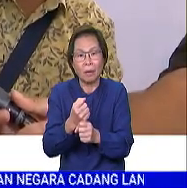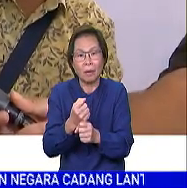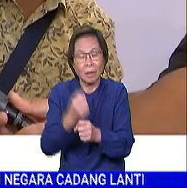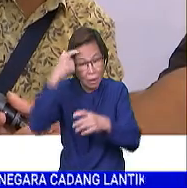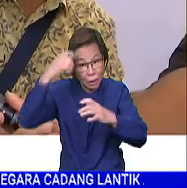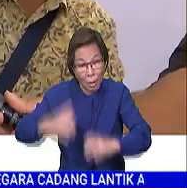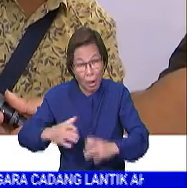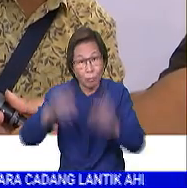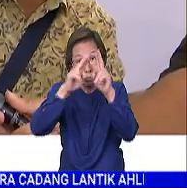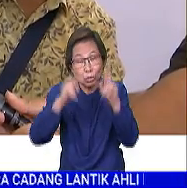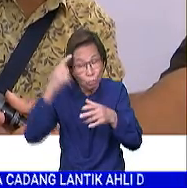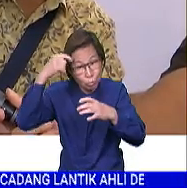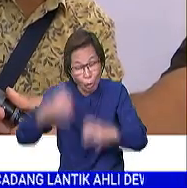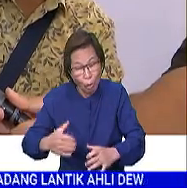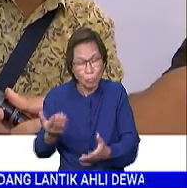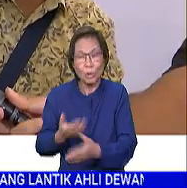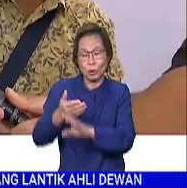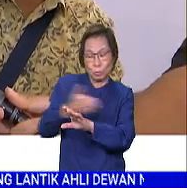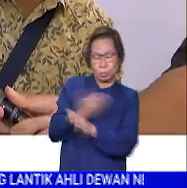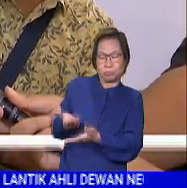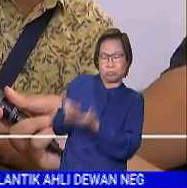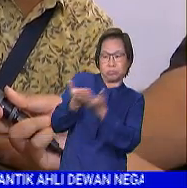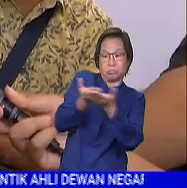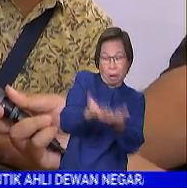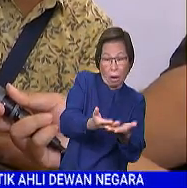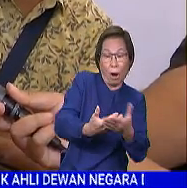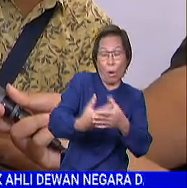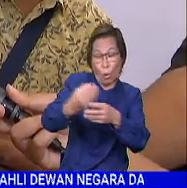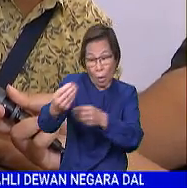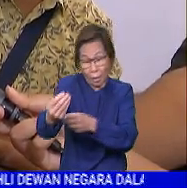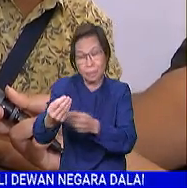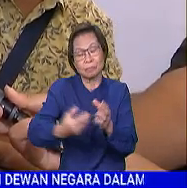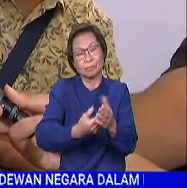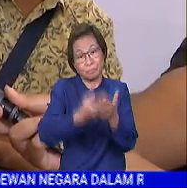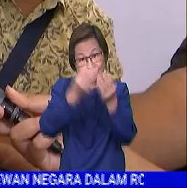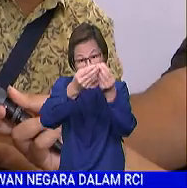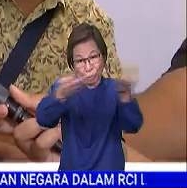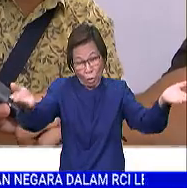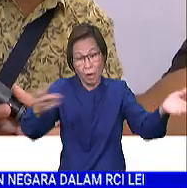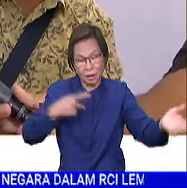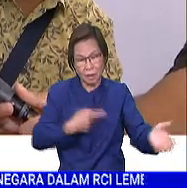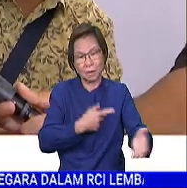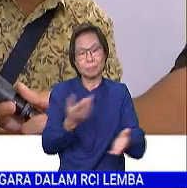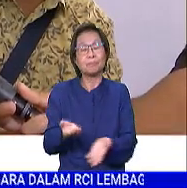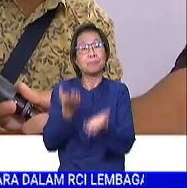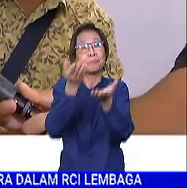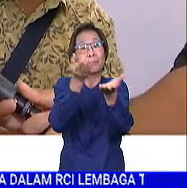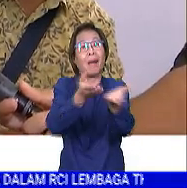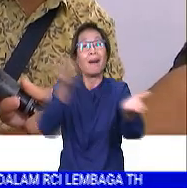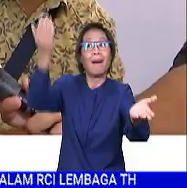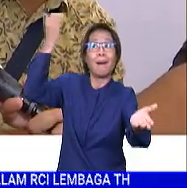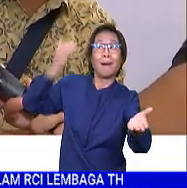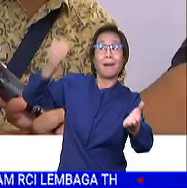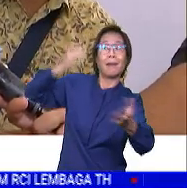sebelum hahaha surat tawaran dikeluarkan itu juga telah ha kita panjang Karena gitu